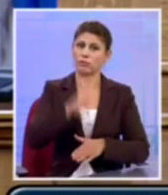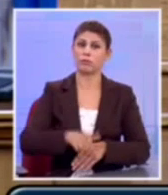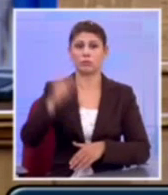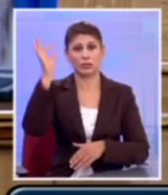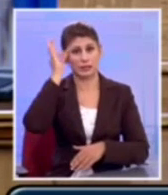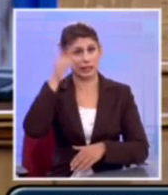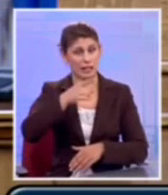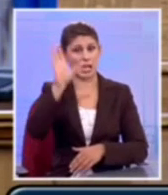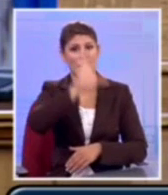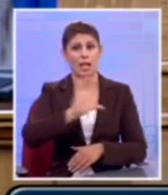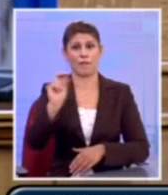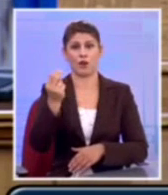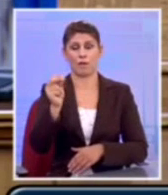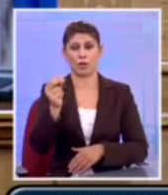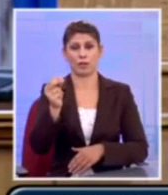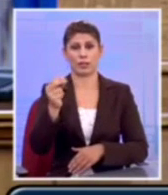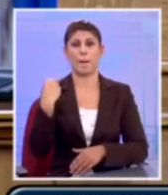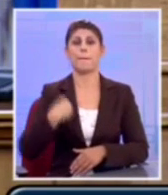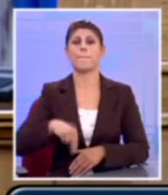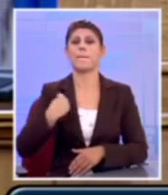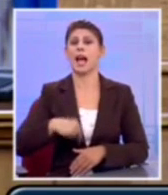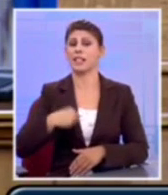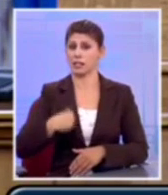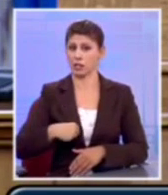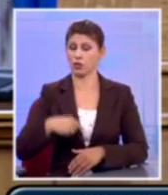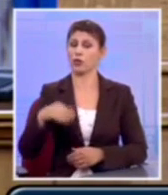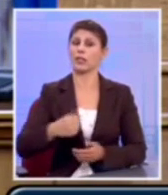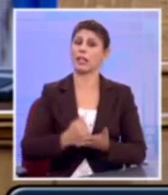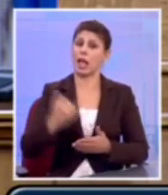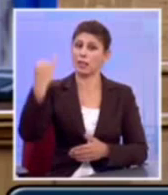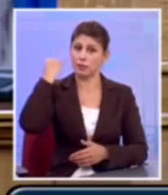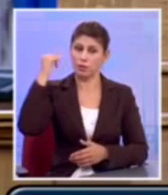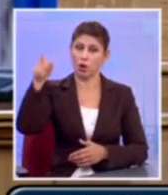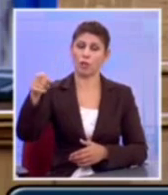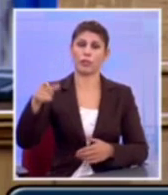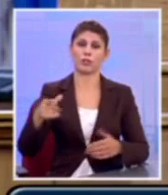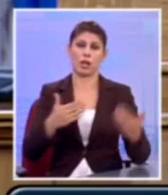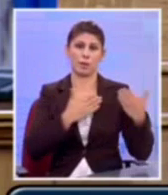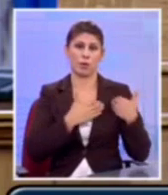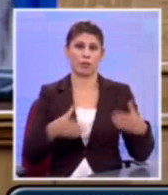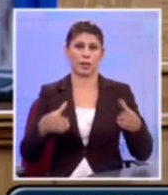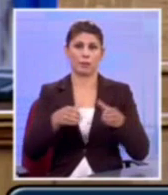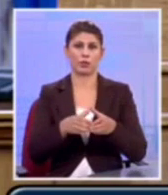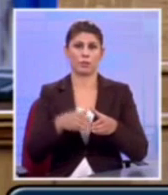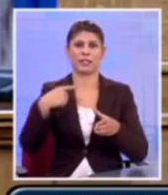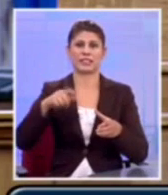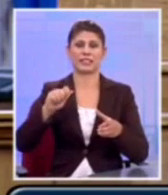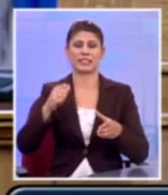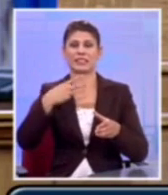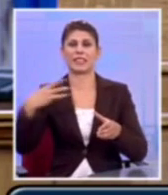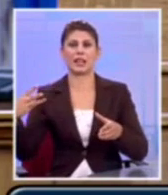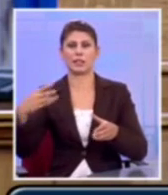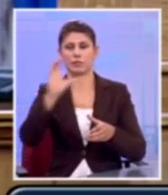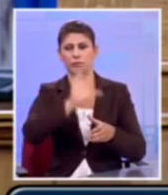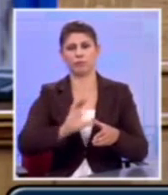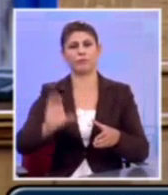Γαλλία, ευρωβουλευτής των Πρασίνων και αντιπρόεδρος της αρμόδιας Επιτροπής ΤΑΞ του